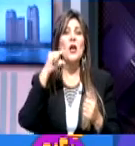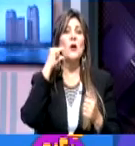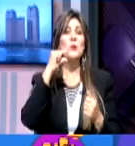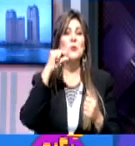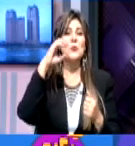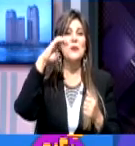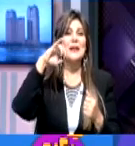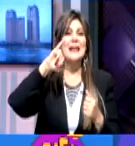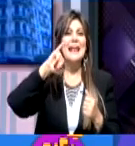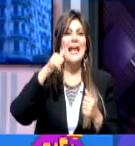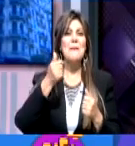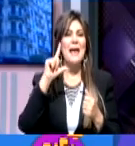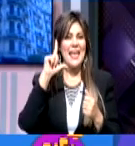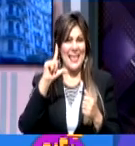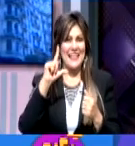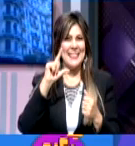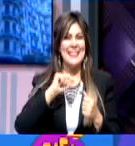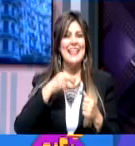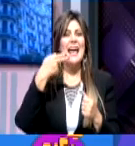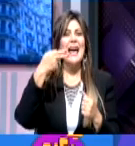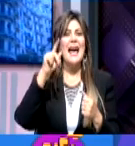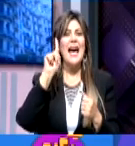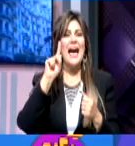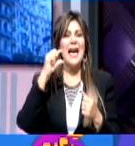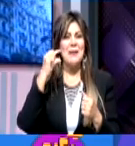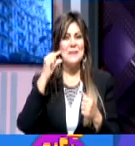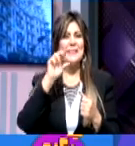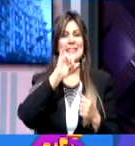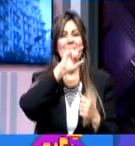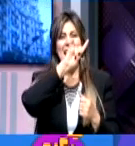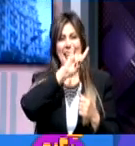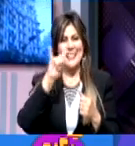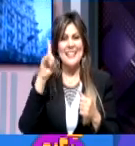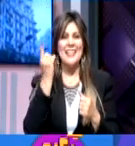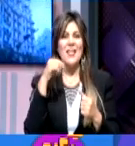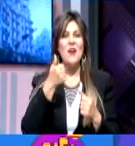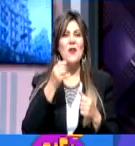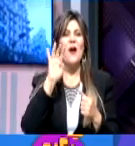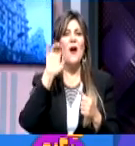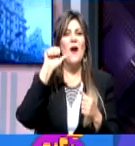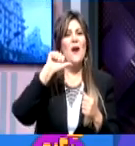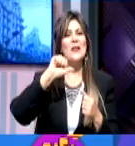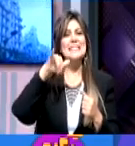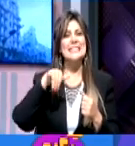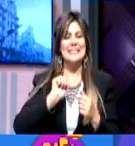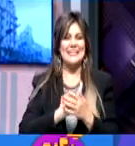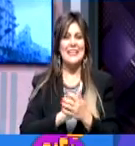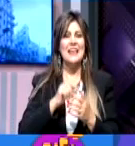الراضي الخبير الاستراتيجي في إعداد القادة والتنمية المستدامة للتحول الرقمي للدولة